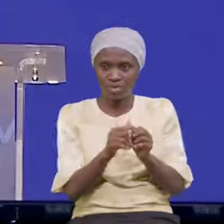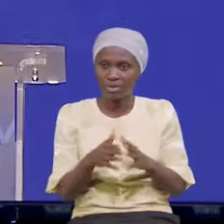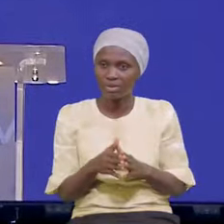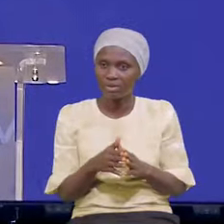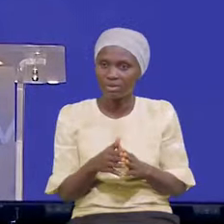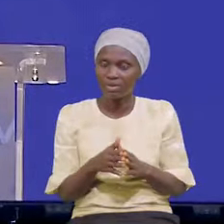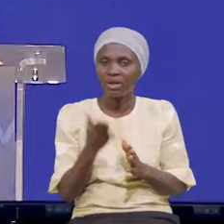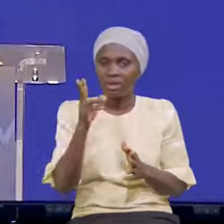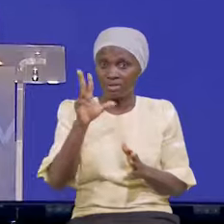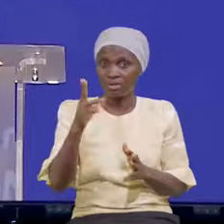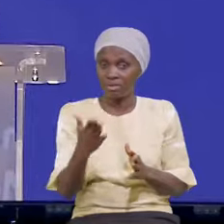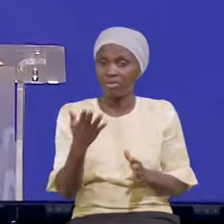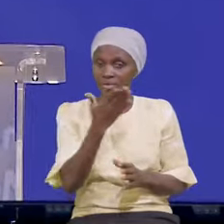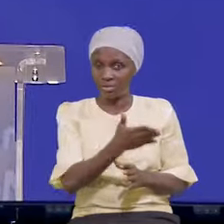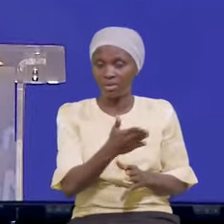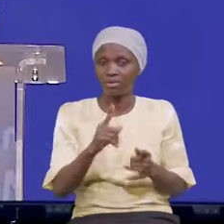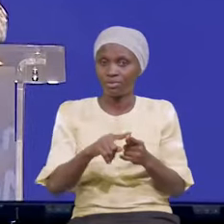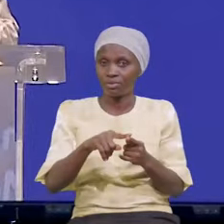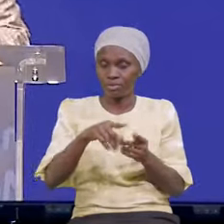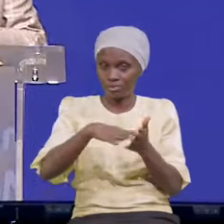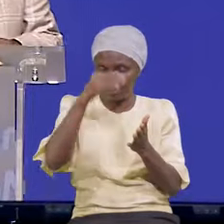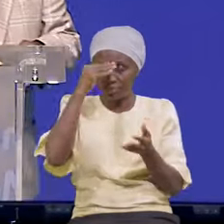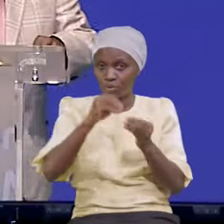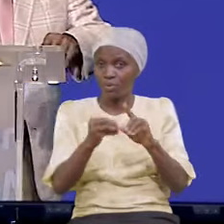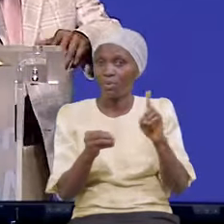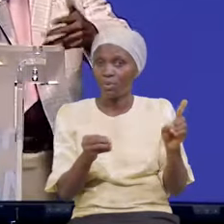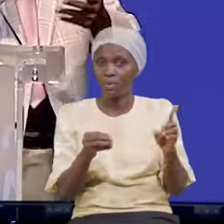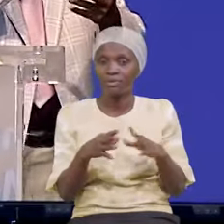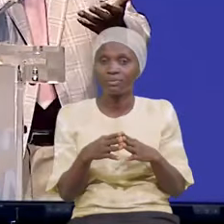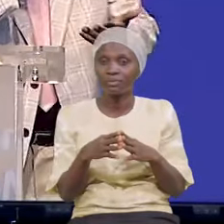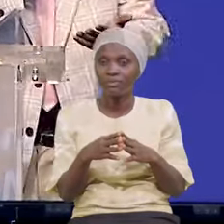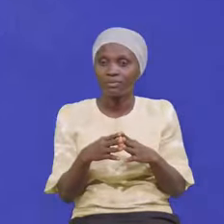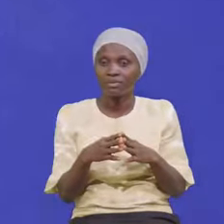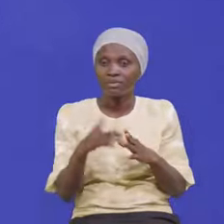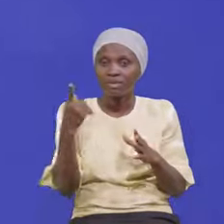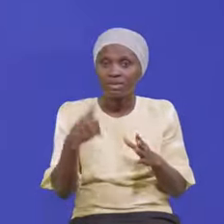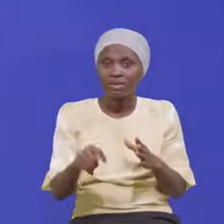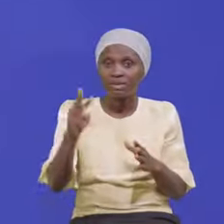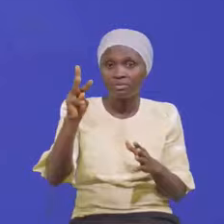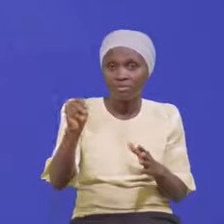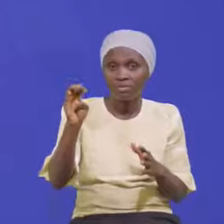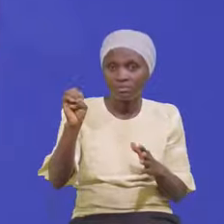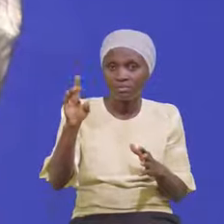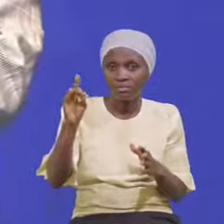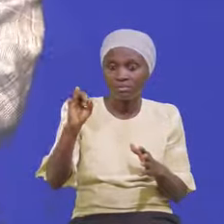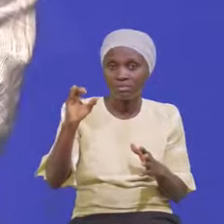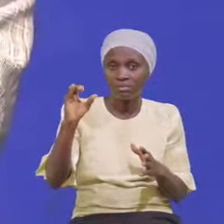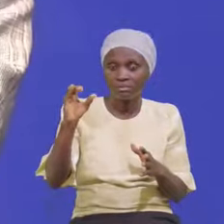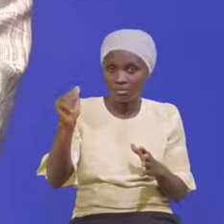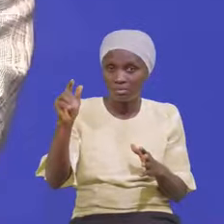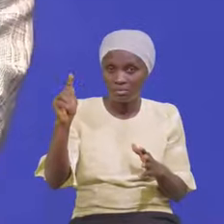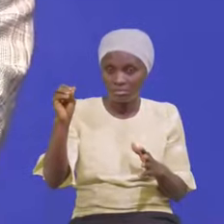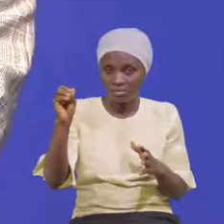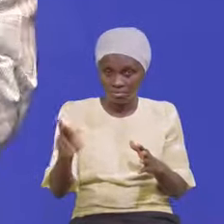త్రీ థింగ్స్ హియర్, ఇక్కడ మూడు సంగతులు మనం చూడబోతున్నాం. నంబర్ 1, మొదటిది, ద మెడియేటర్ బిట్వీన్ గాడ్ అండ్ సింపుల్